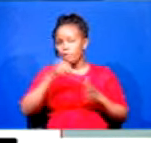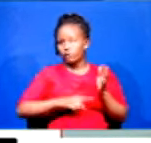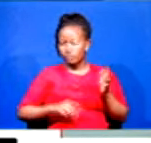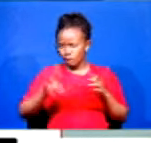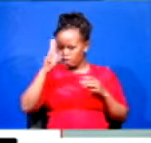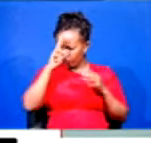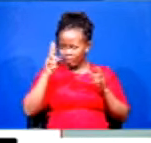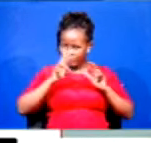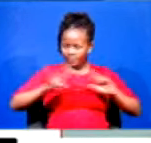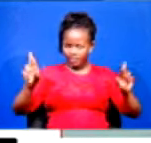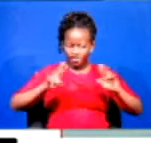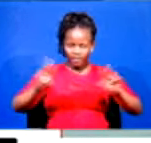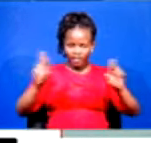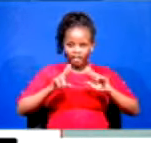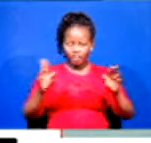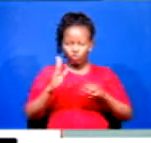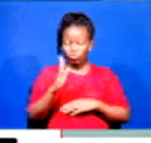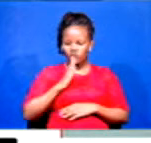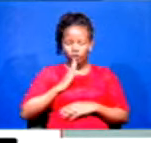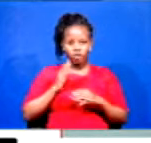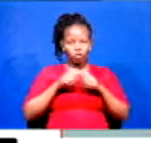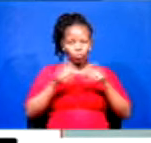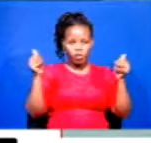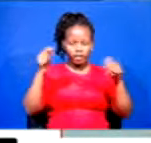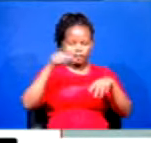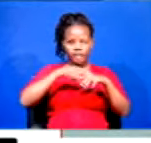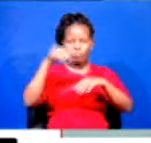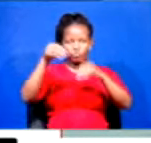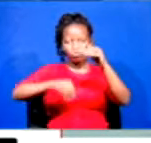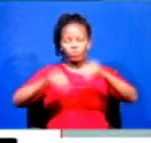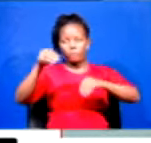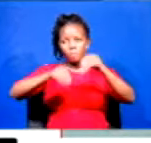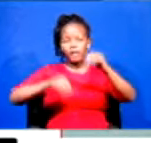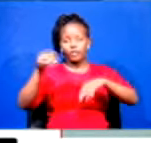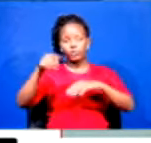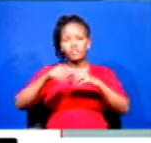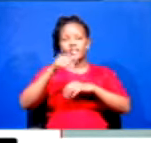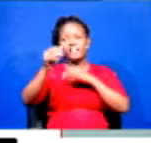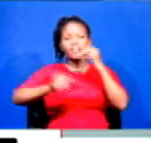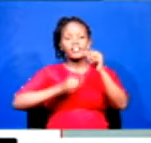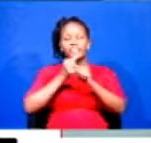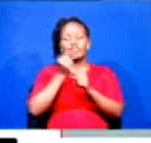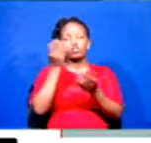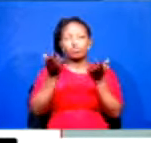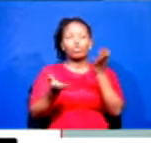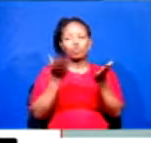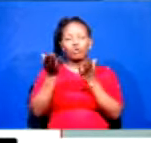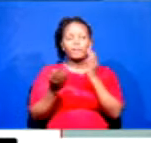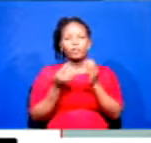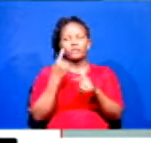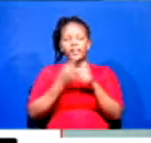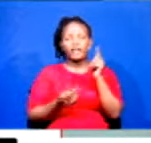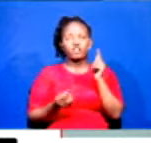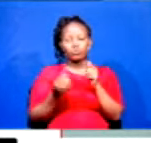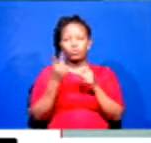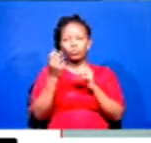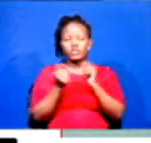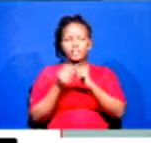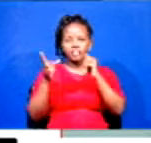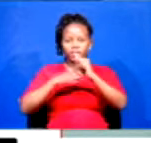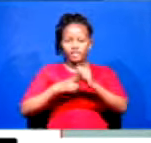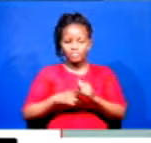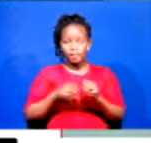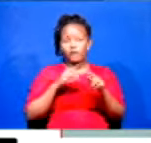kudumisha usalama kote nchini wakati wa uchaguzi mkuu wa mwaka huu ikilinganishwa na ule wa mwaka 2017. Hata hivyo,